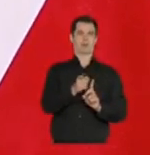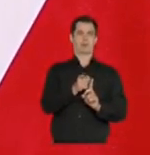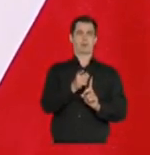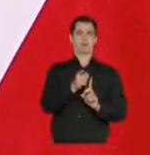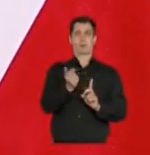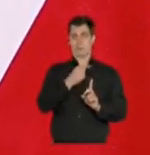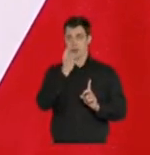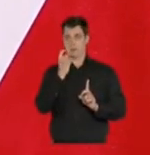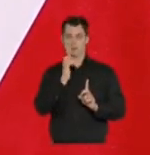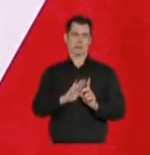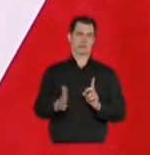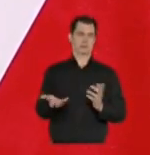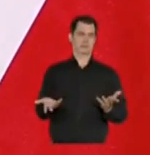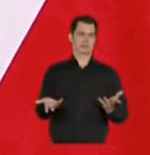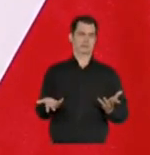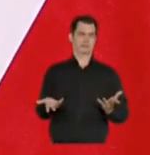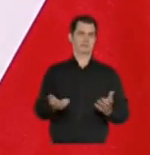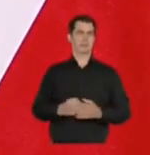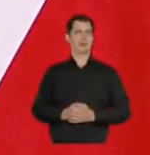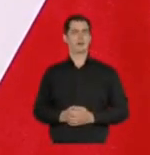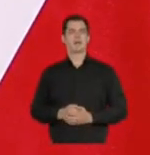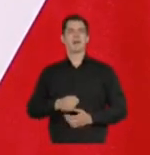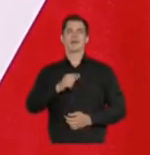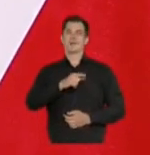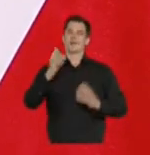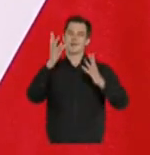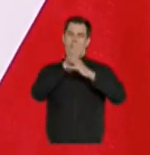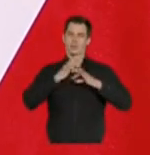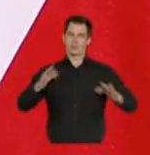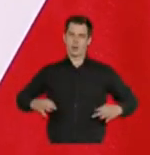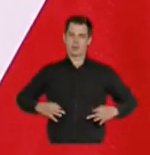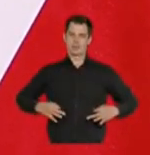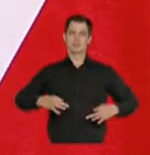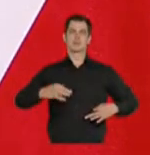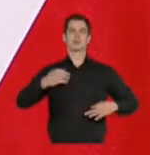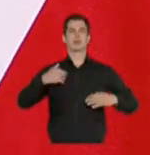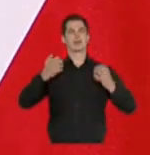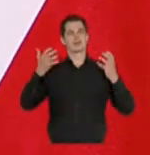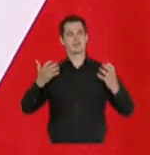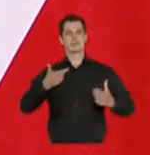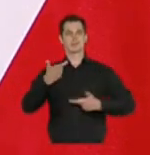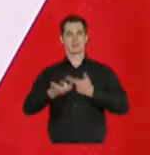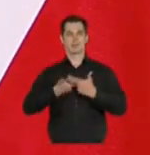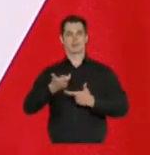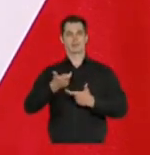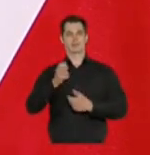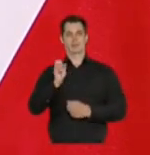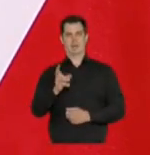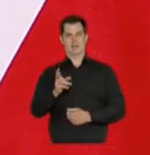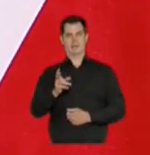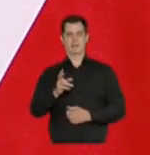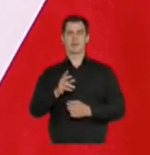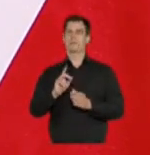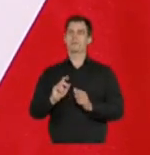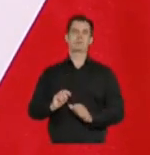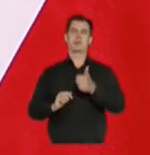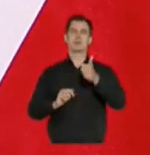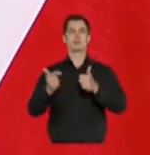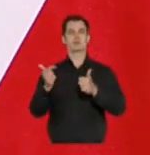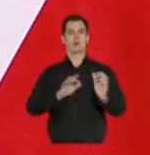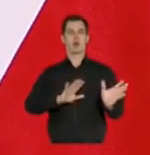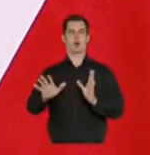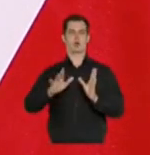Szanowni Państwo, tutaj rzeczywiście chcemy przyjąć takie rozwiązania, które będą przede wszystkim